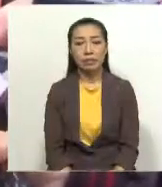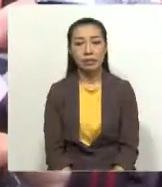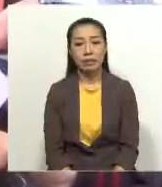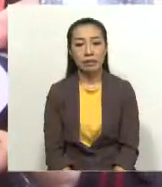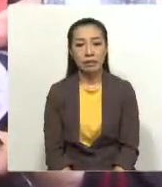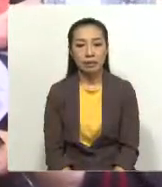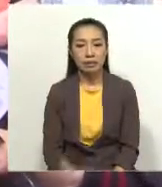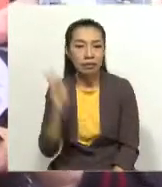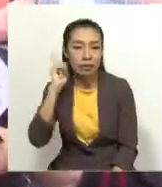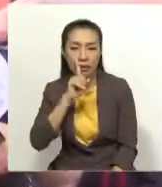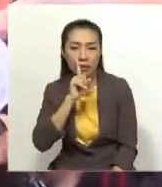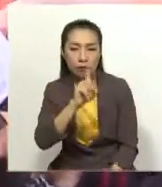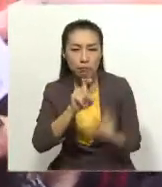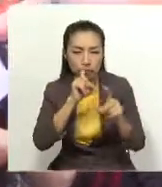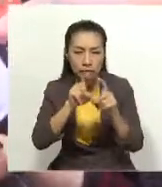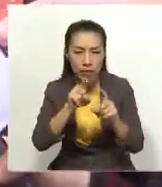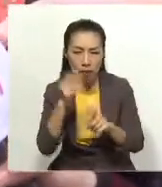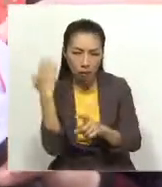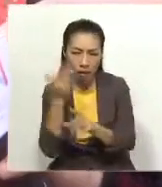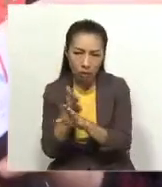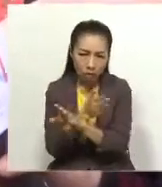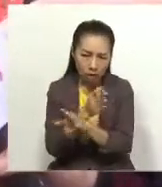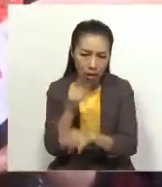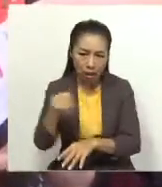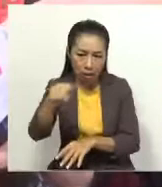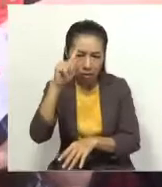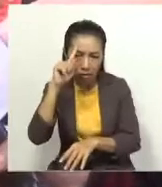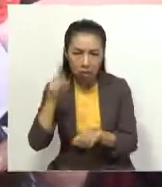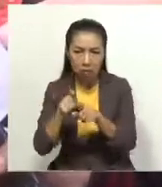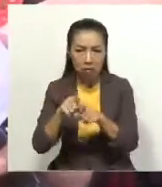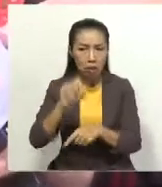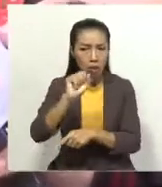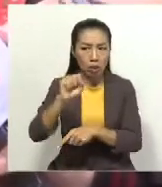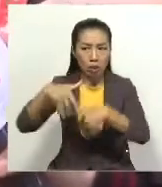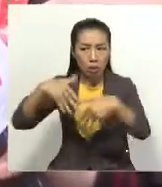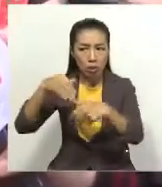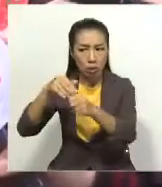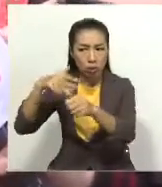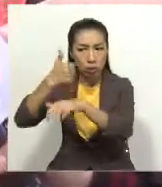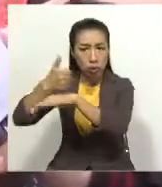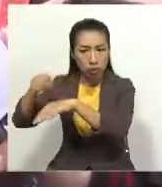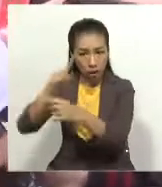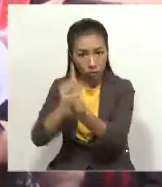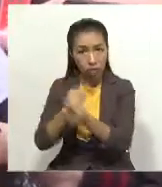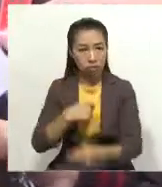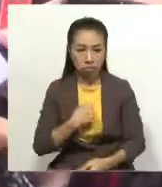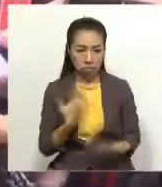าแล้วก่อนหน้านี้บอกว่าคือตัดในช่วงของนักการเมืองของ ผมยังไม่รู้จักใครเล